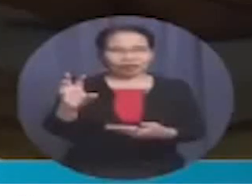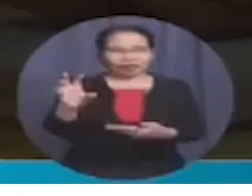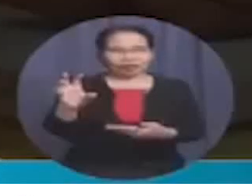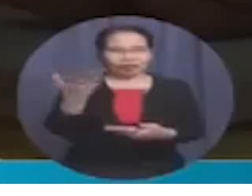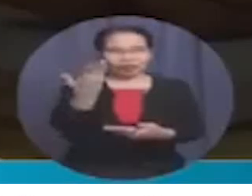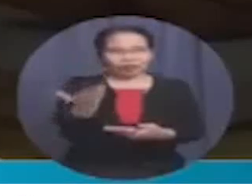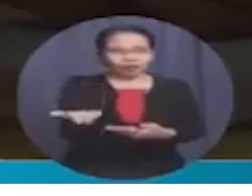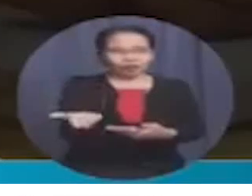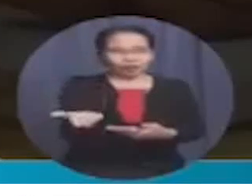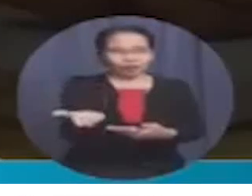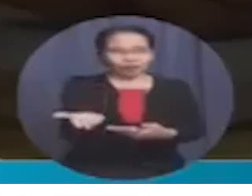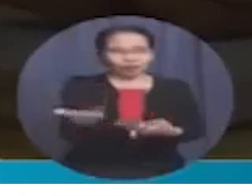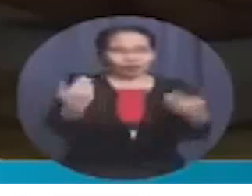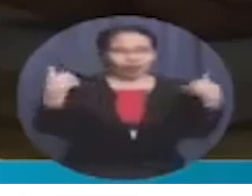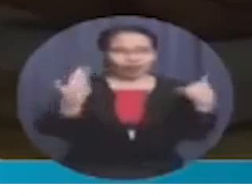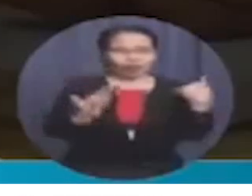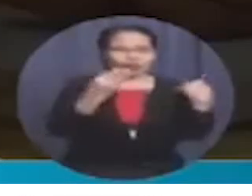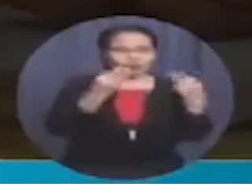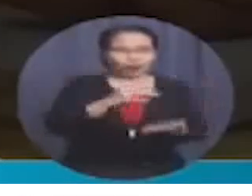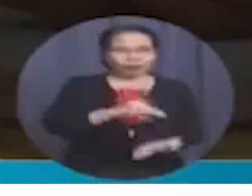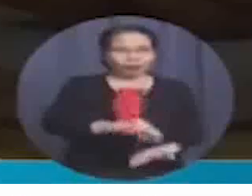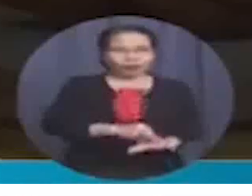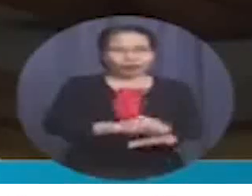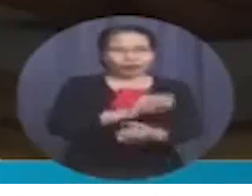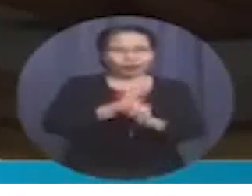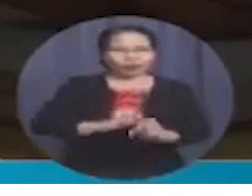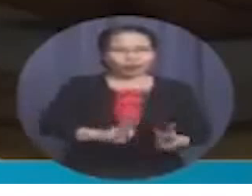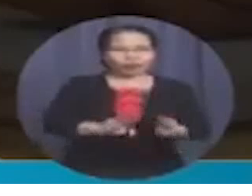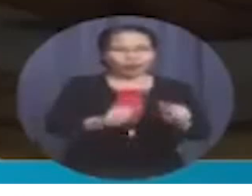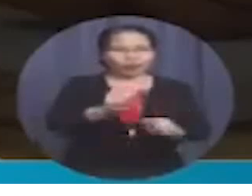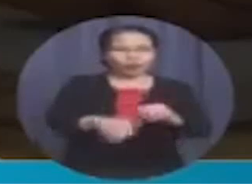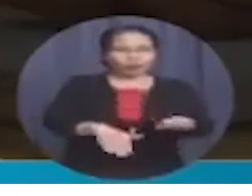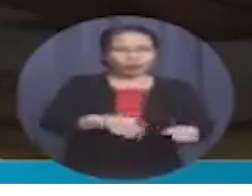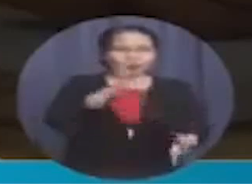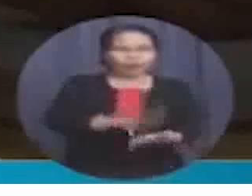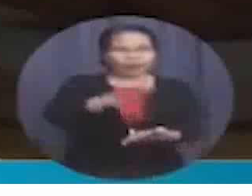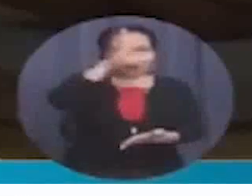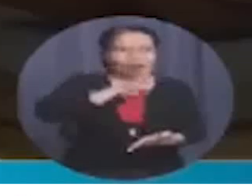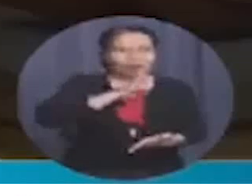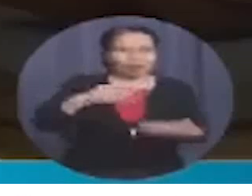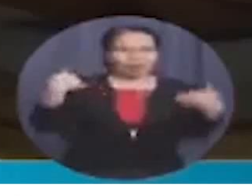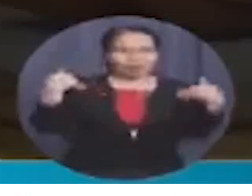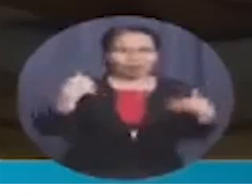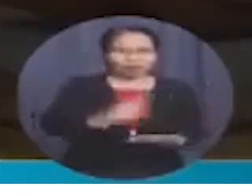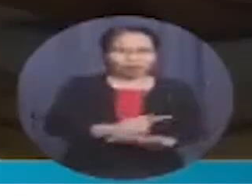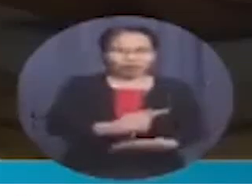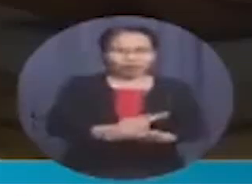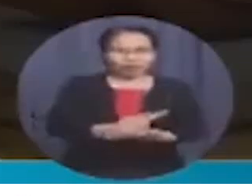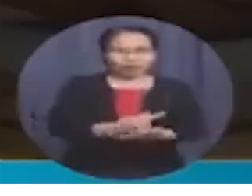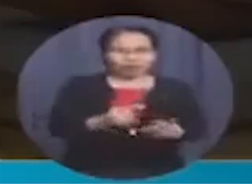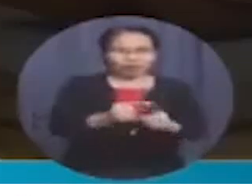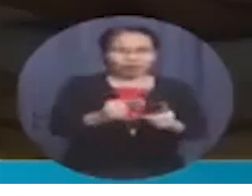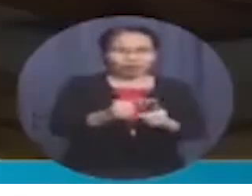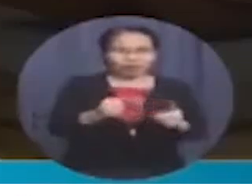iyubang pagpapatuluyan ang dating daan na nilakaran ng mga masamang tao? Salita ni Elipas yan,